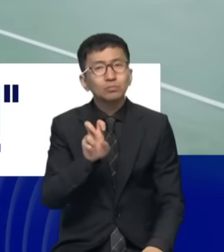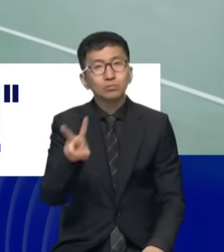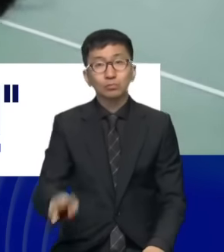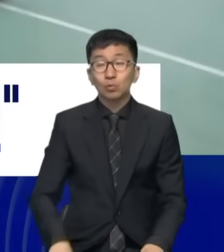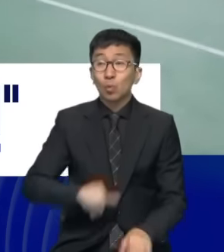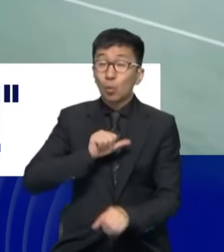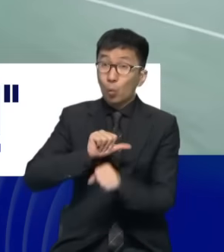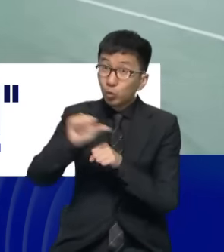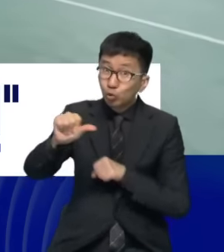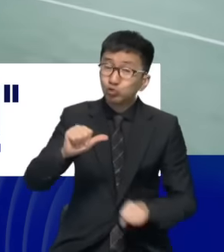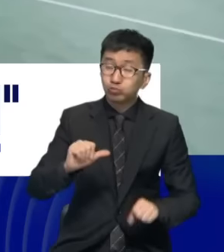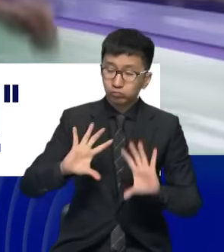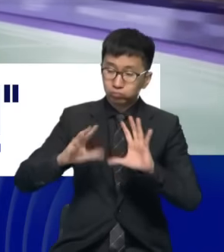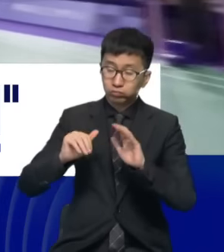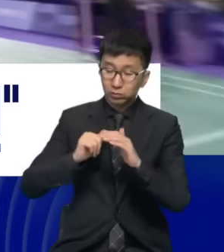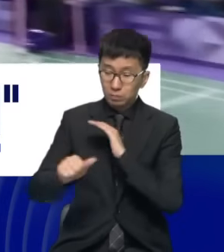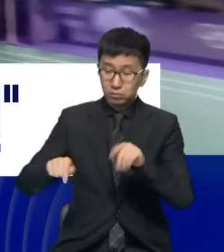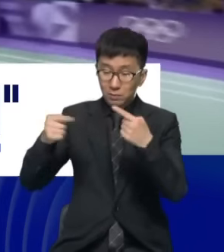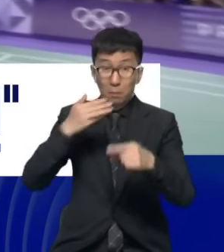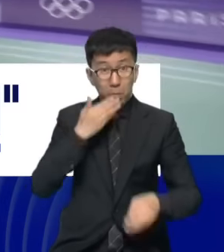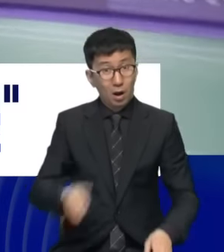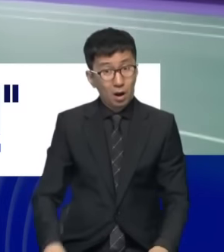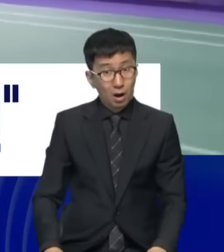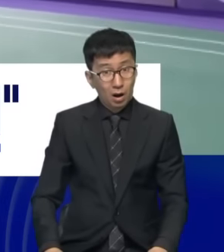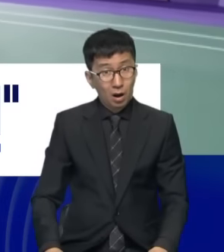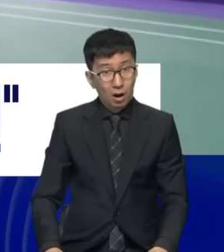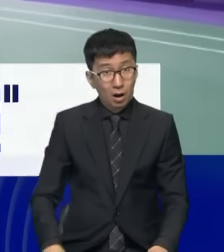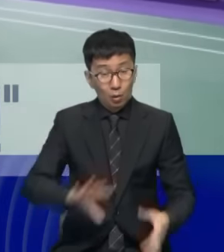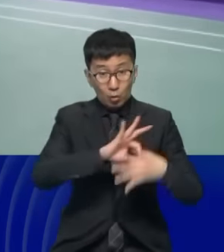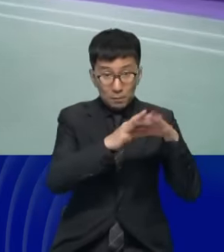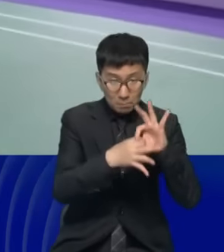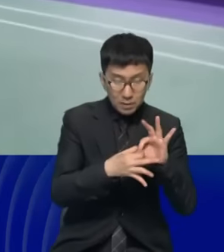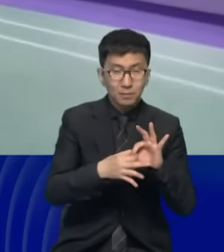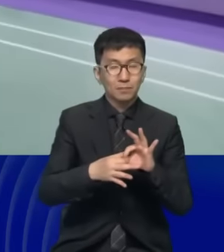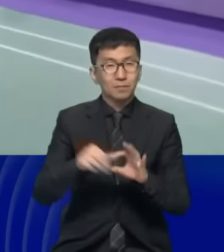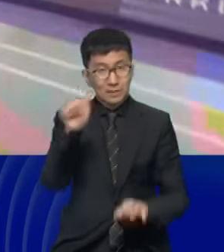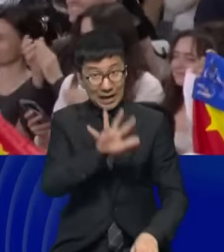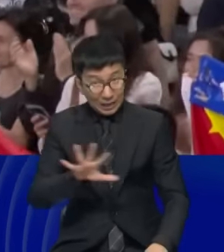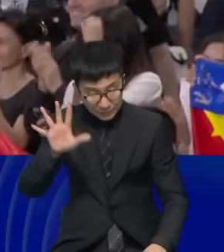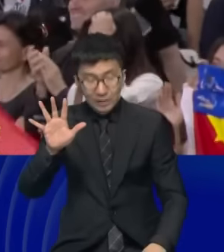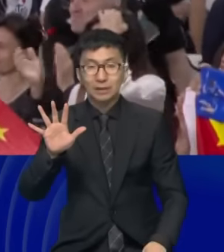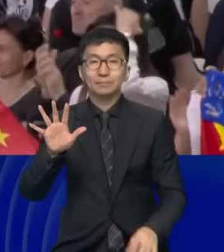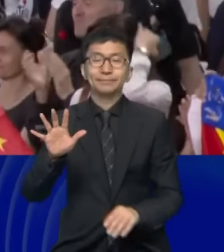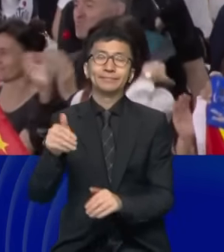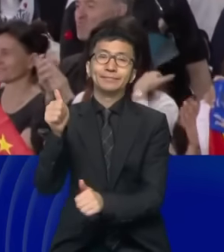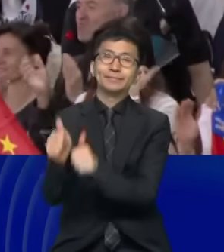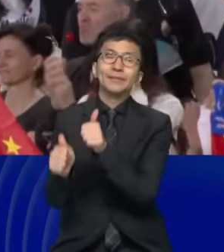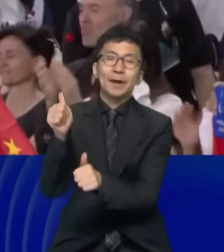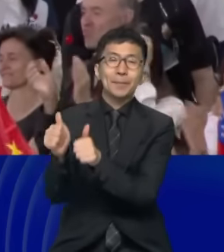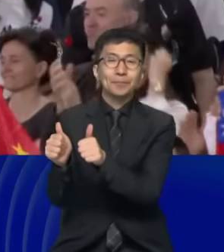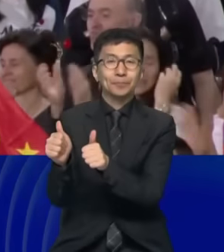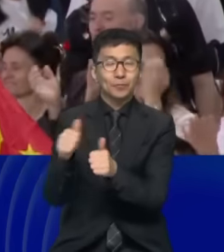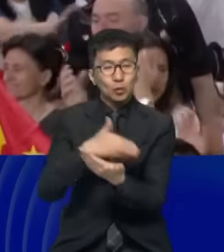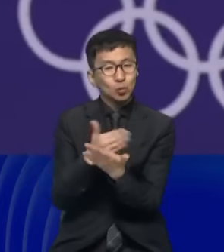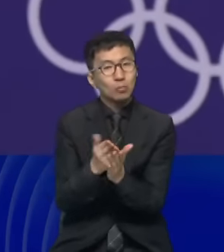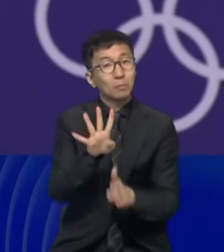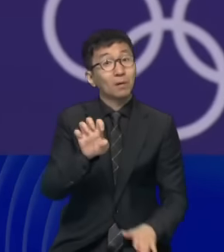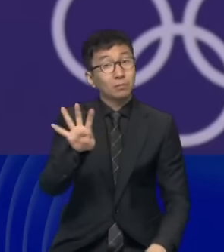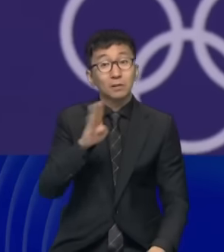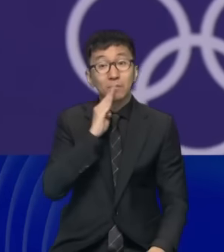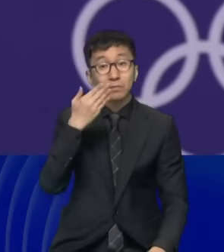기다려야 돼요. 그런데 올림픽 아시안게임 44개 종목 가운데 이 비국가대표의 국제대회 출전을